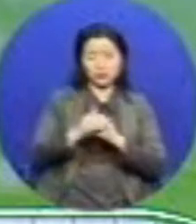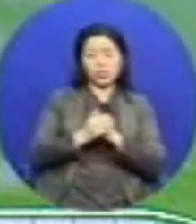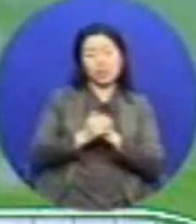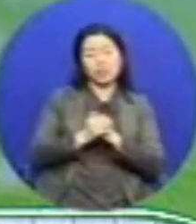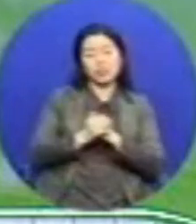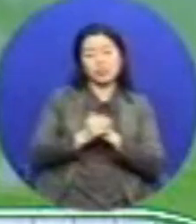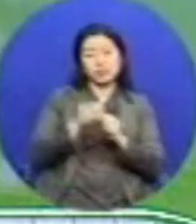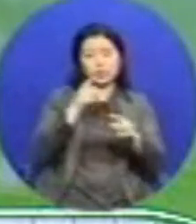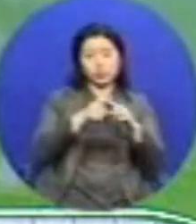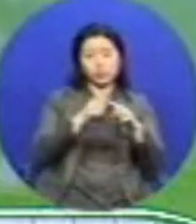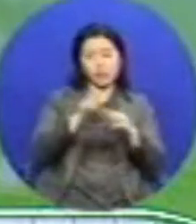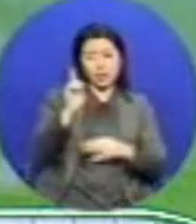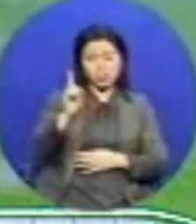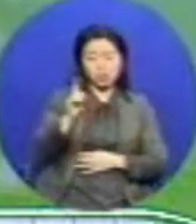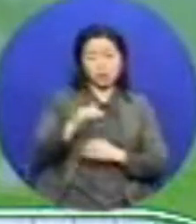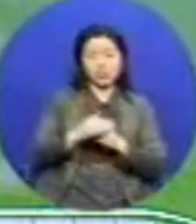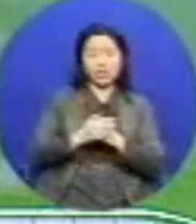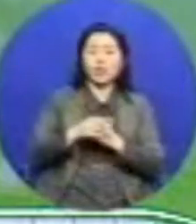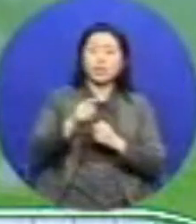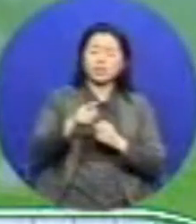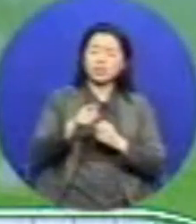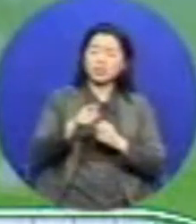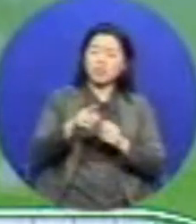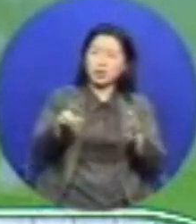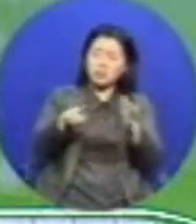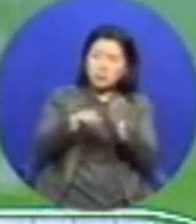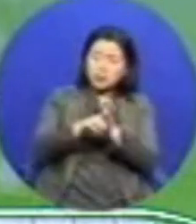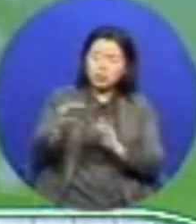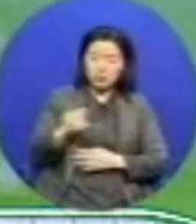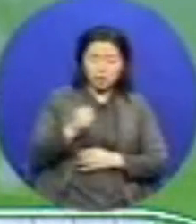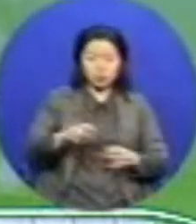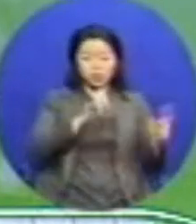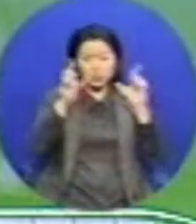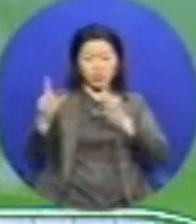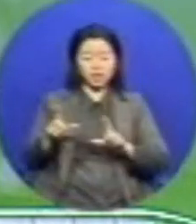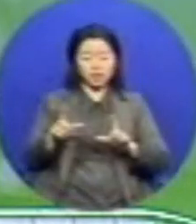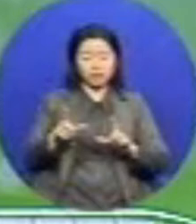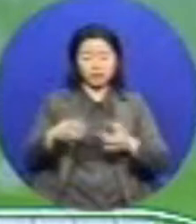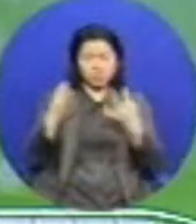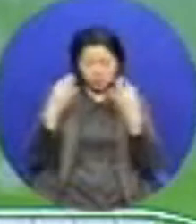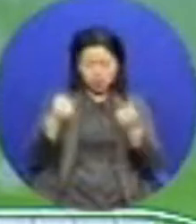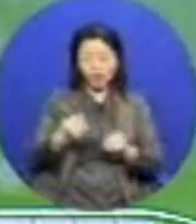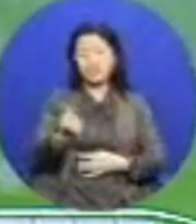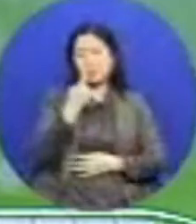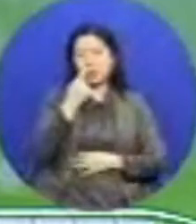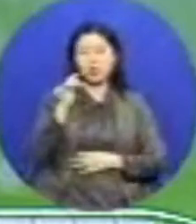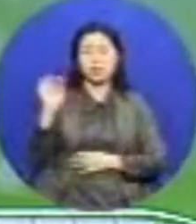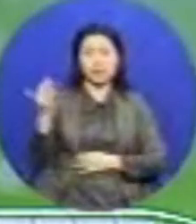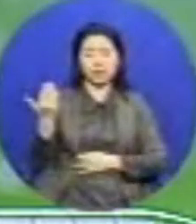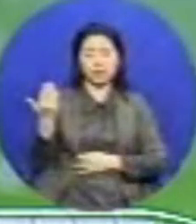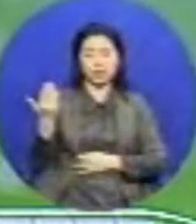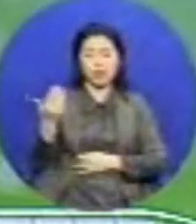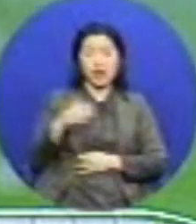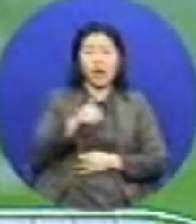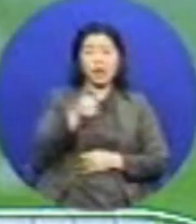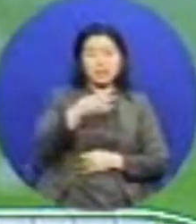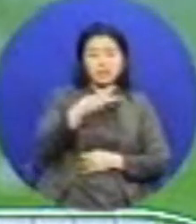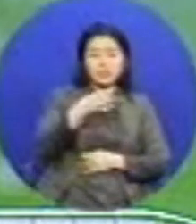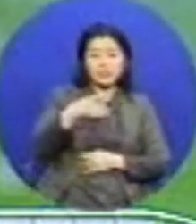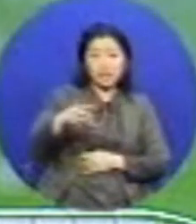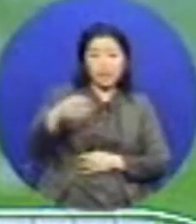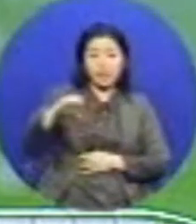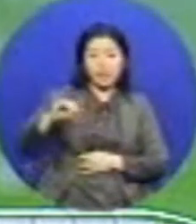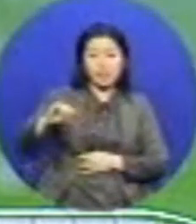선교사 님을 통해서 믿음으로 산다는 게 뭔가를 많이 배웁니다 허드슨 테일러 선교사 님은 중국